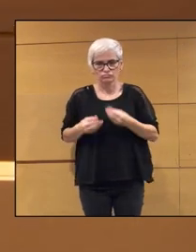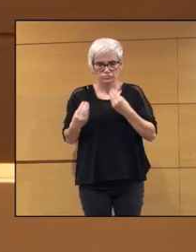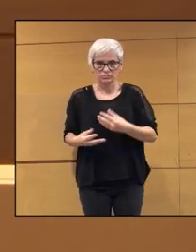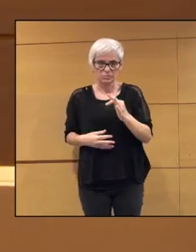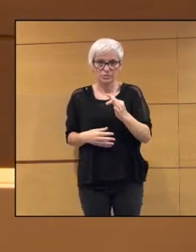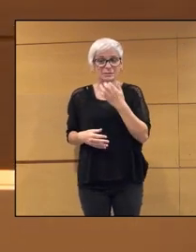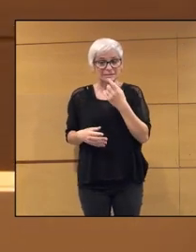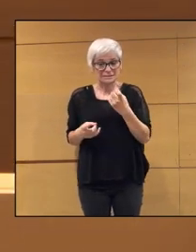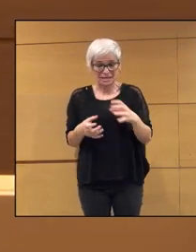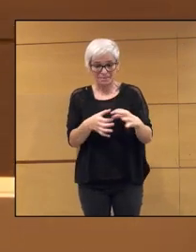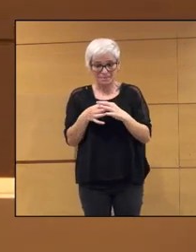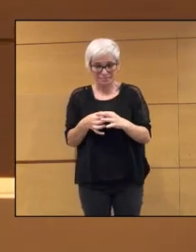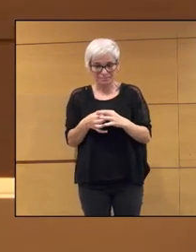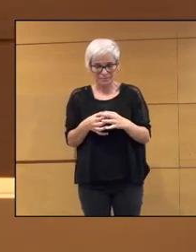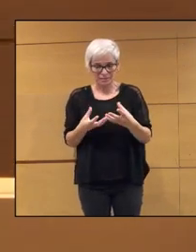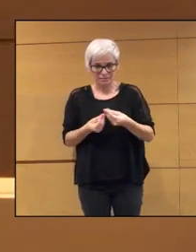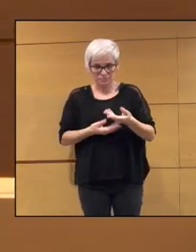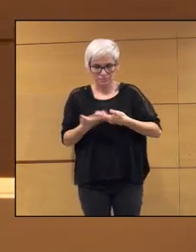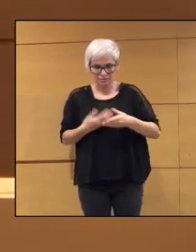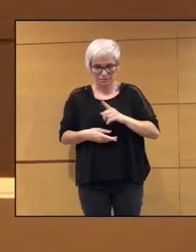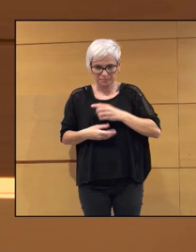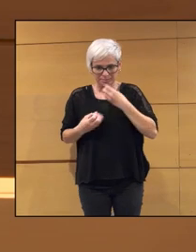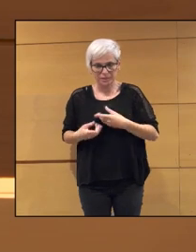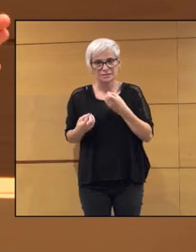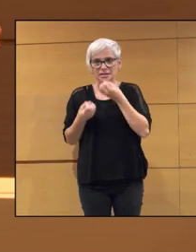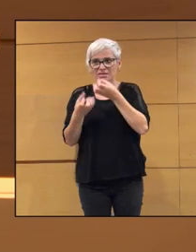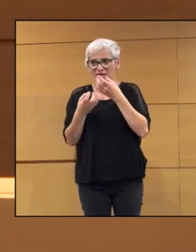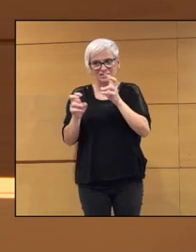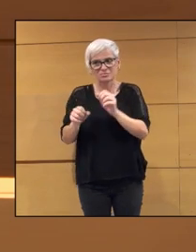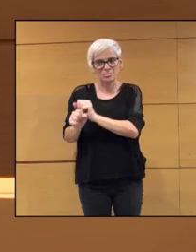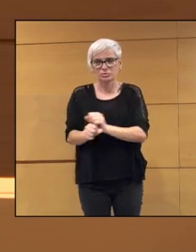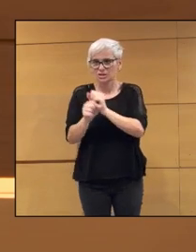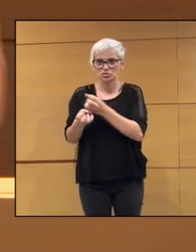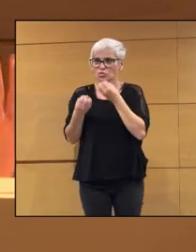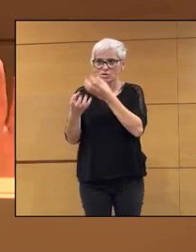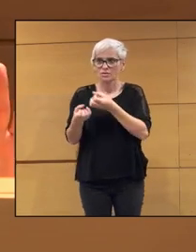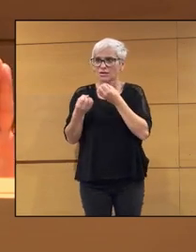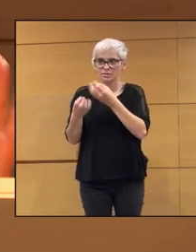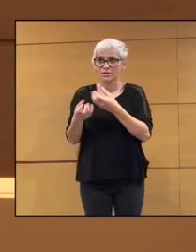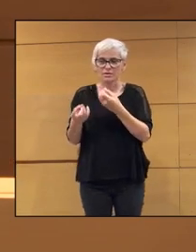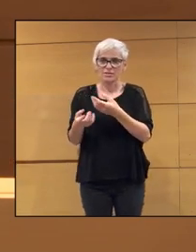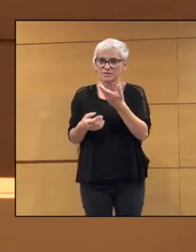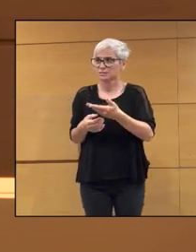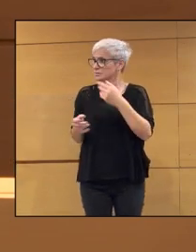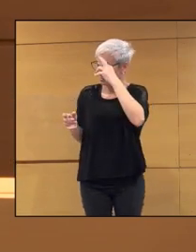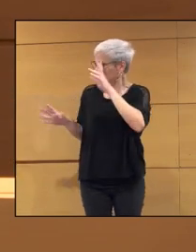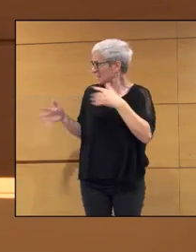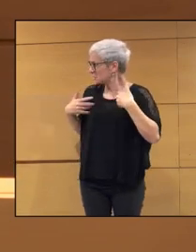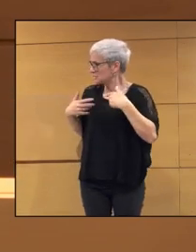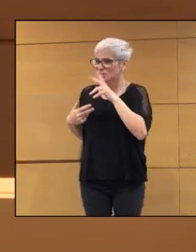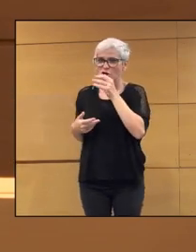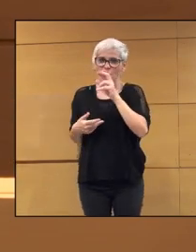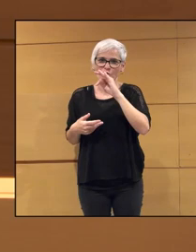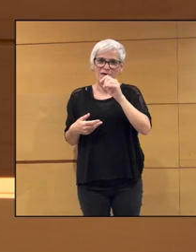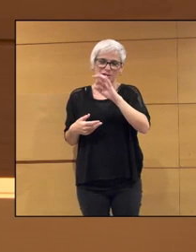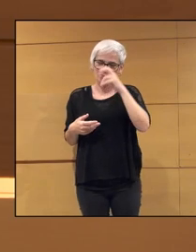aliat es necessiten dades, alerta amb la protecció de dades, les passarem anonimitzades, no pateixis, Horacio, perquè pugueu fer